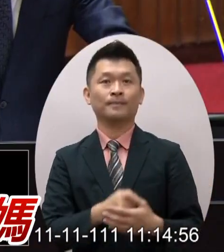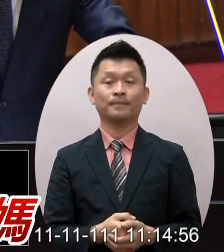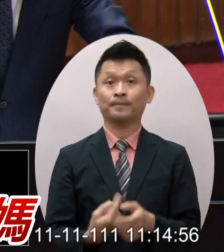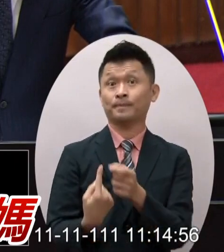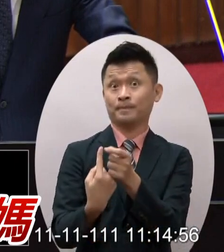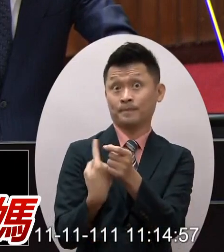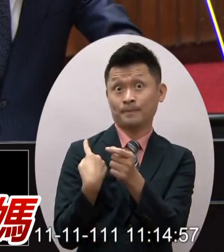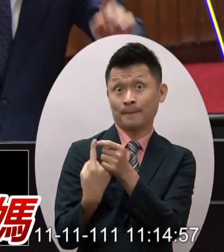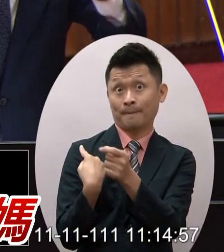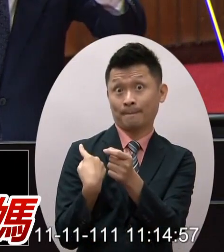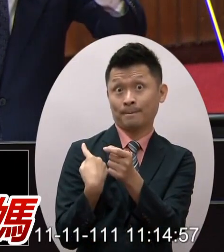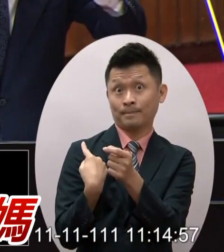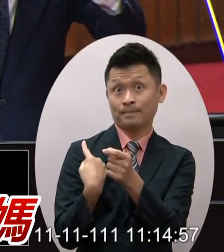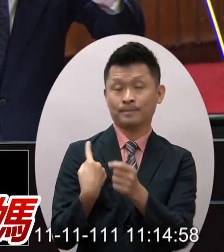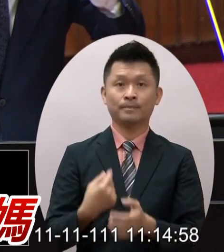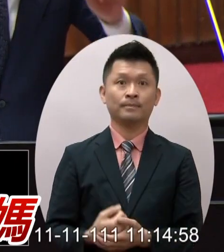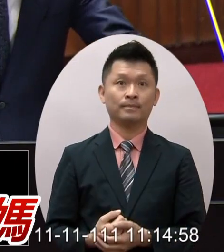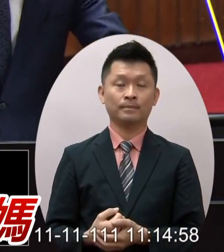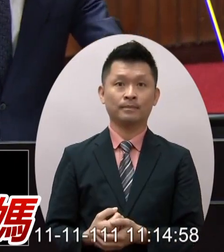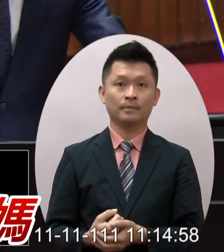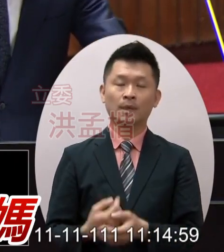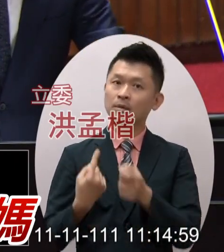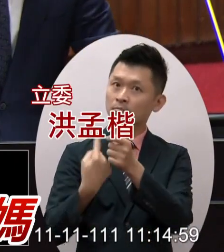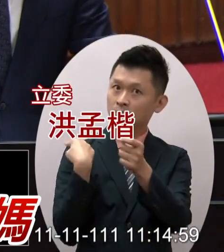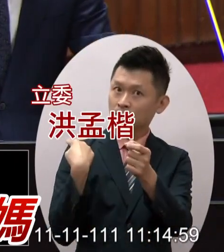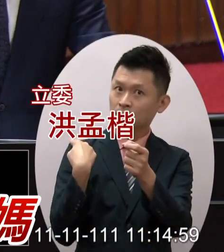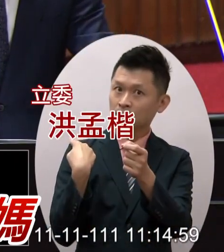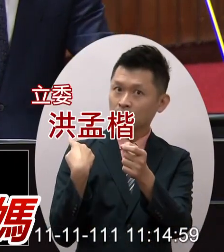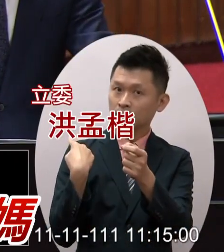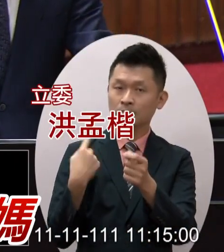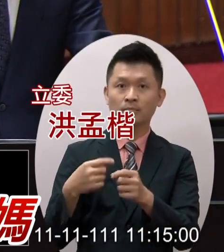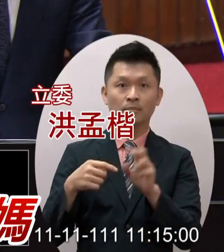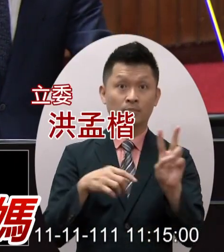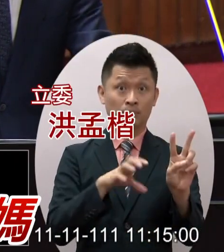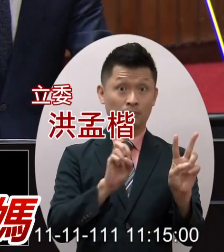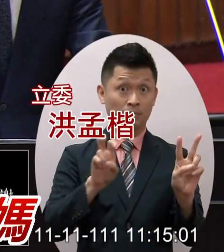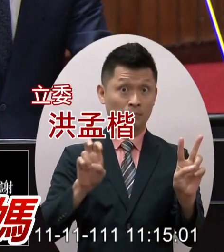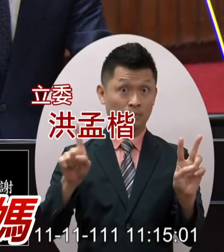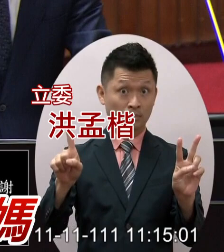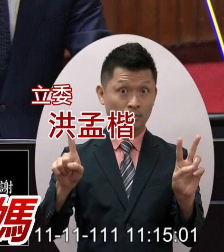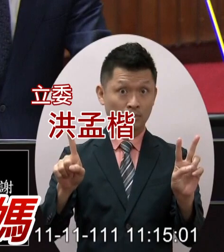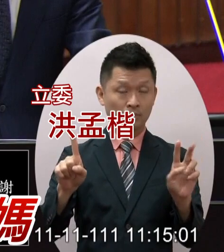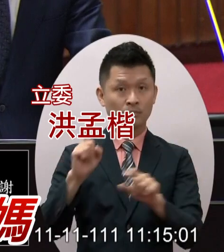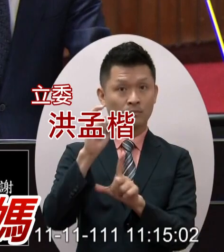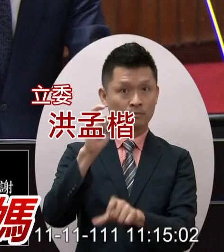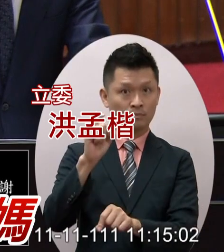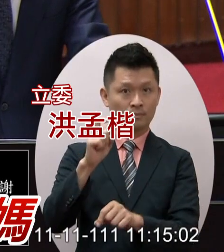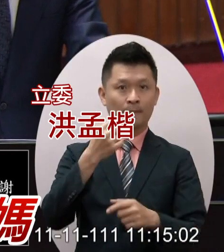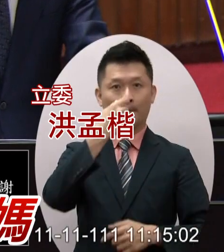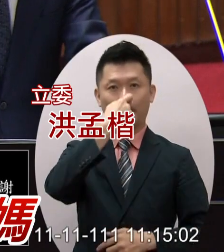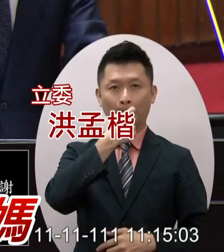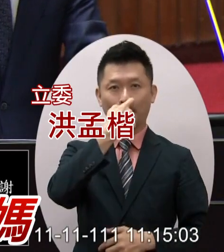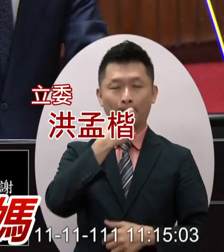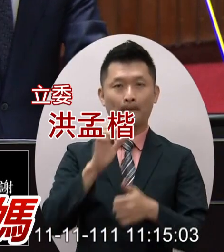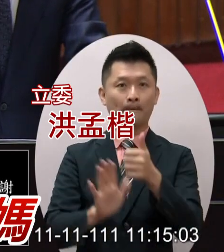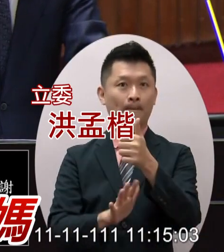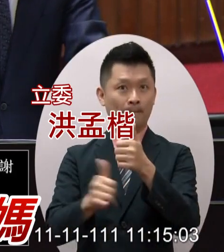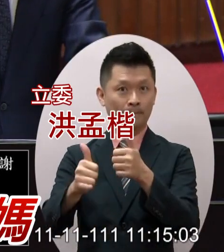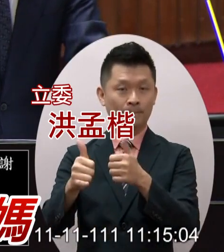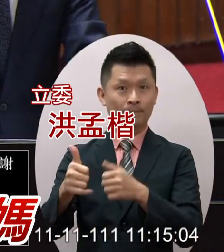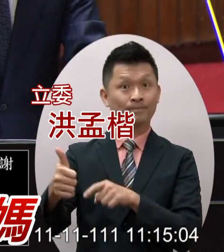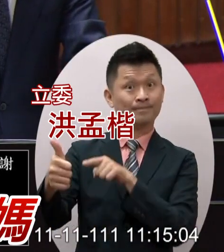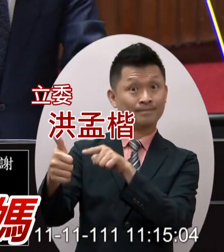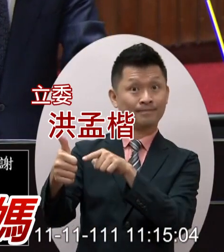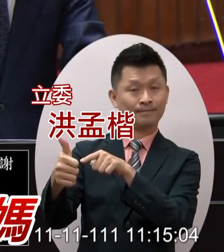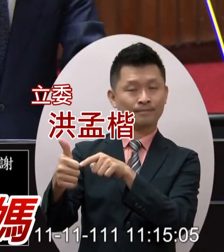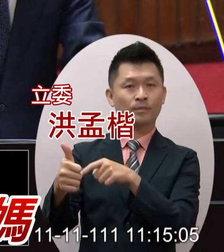去年上一年前啊，2021年10月，蒋万安委员在这个时候